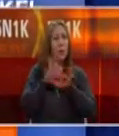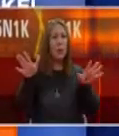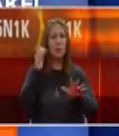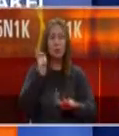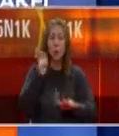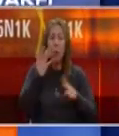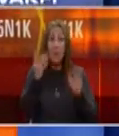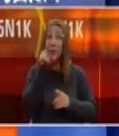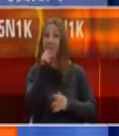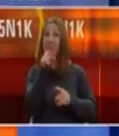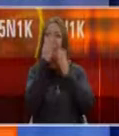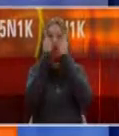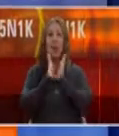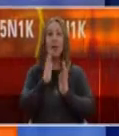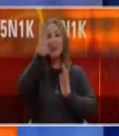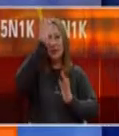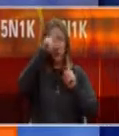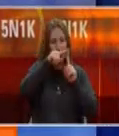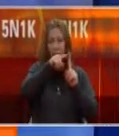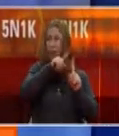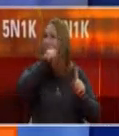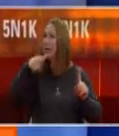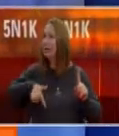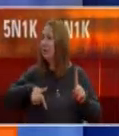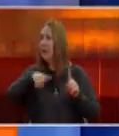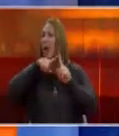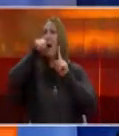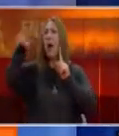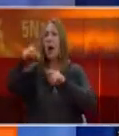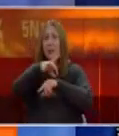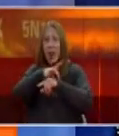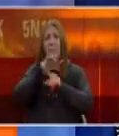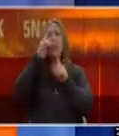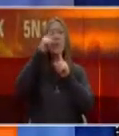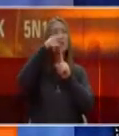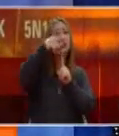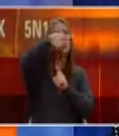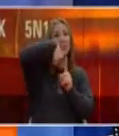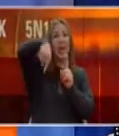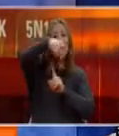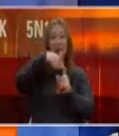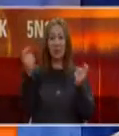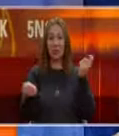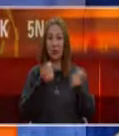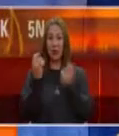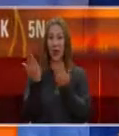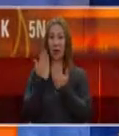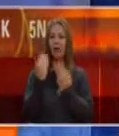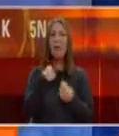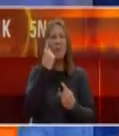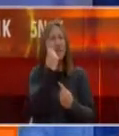vasıtanızda birçok yerden, İstanbul'dan, İzmir'den, Antalya'dan birçok yerden çevre çalışmalarımıza katkıda nedir, bulundular.